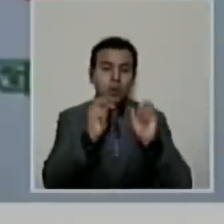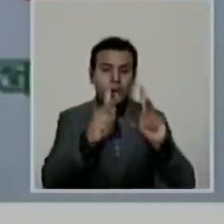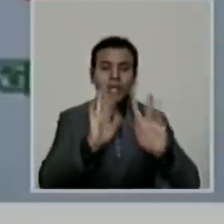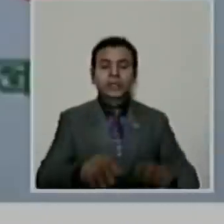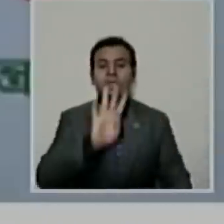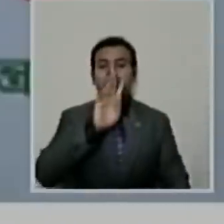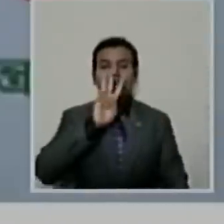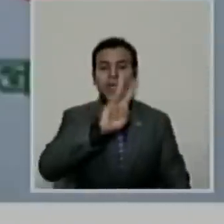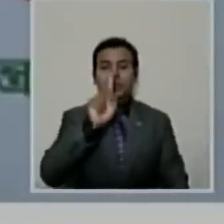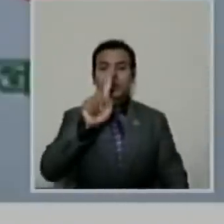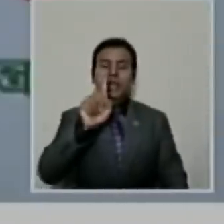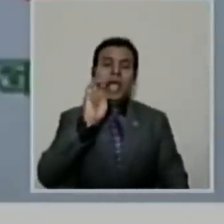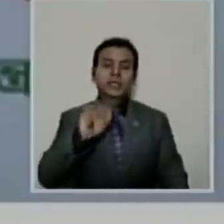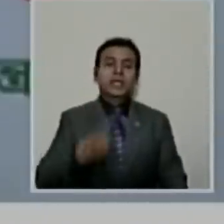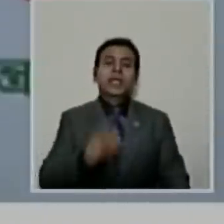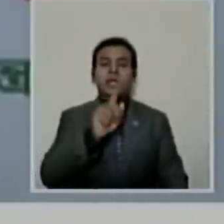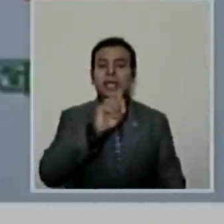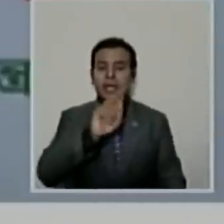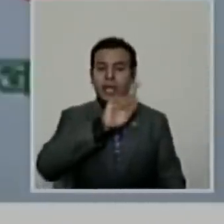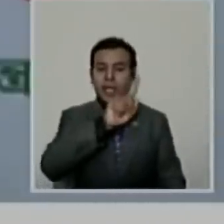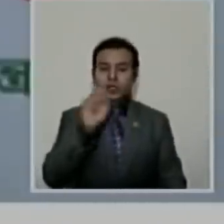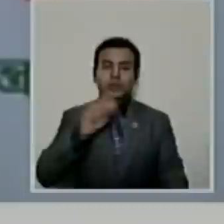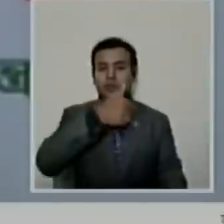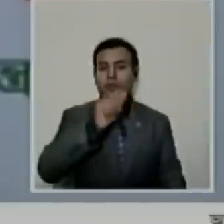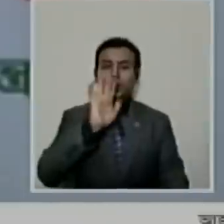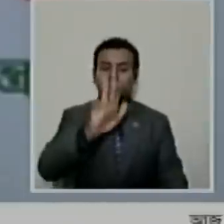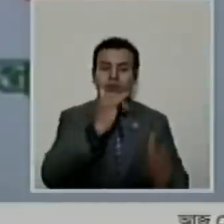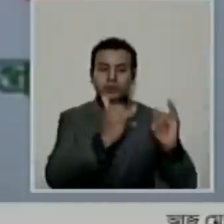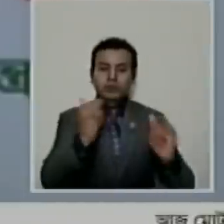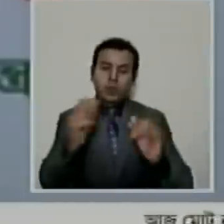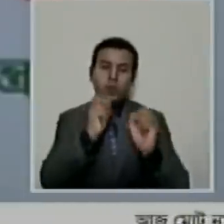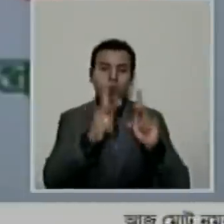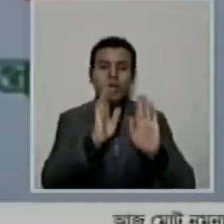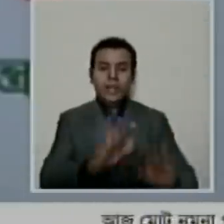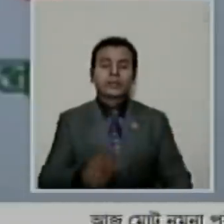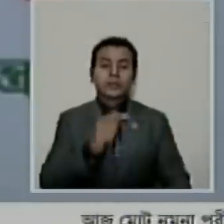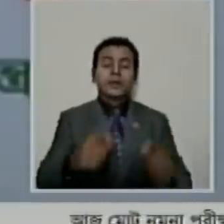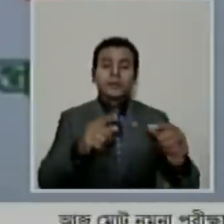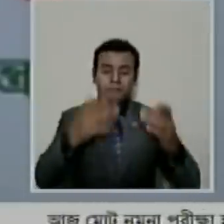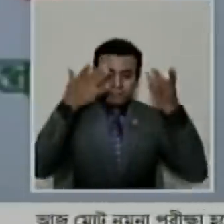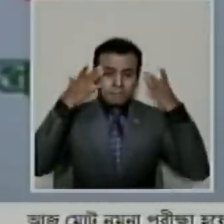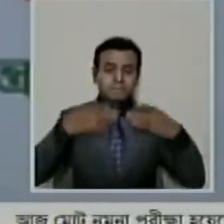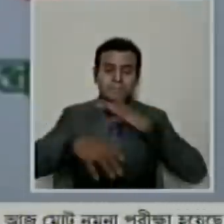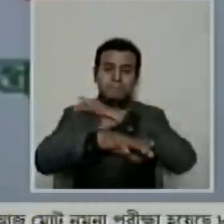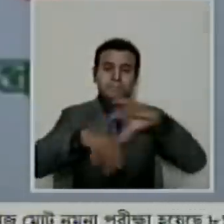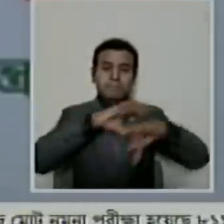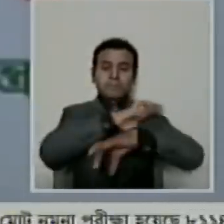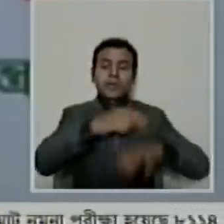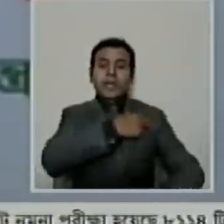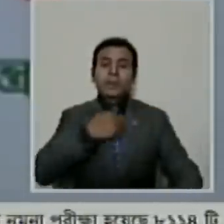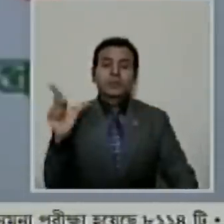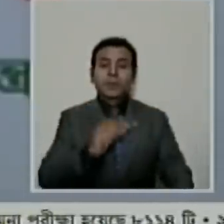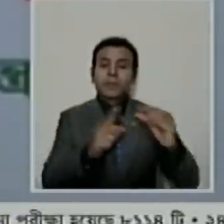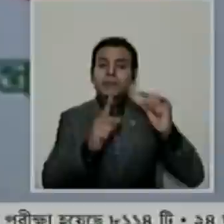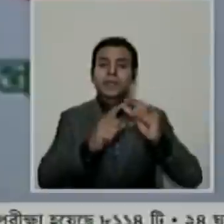ব্যক্তিগত সুরক্ষা সামগ্রী যা কেন্দ্রীয় ঔষধাগার থেকে প্রাপ্ত তথ্য অনুযায়ী 24 ঘন্টায় সংগৃহীত হয়েছে 33,965টি